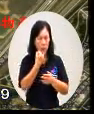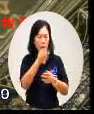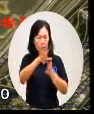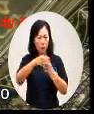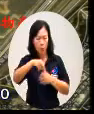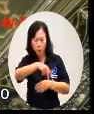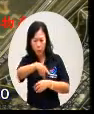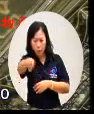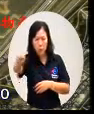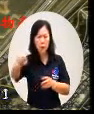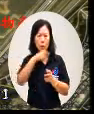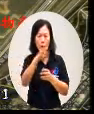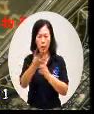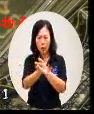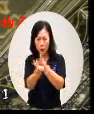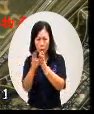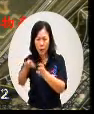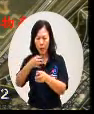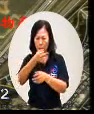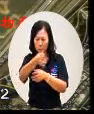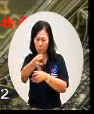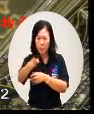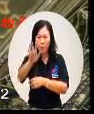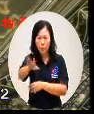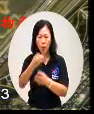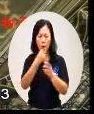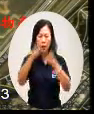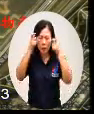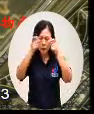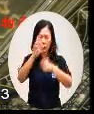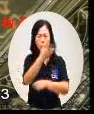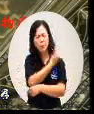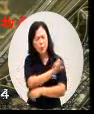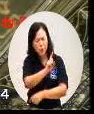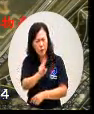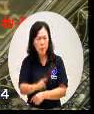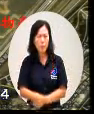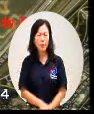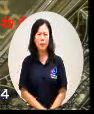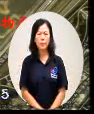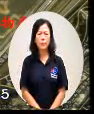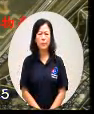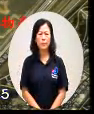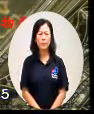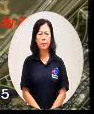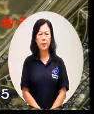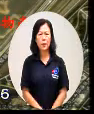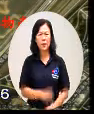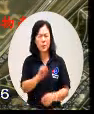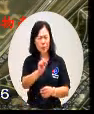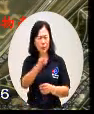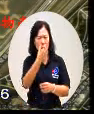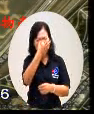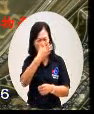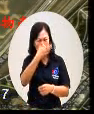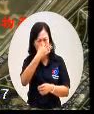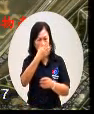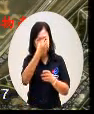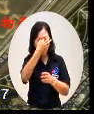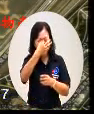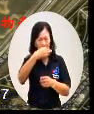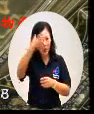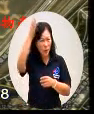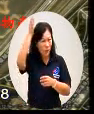过这些物产展，就是要学名的高雄的那些，不管你说要什么黑金刚啦，或是什么你那些什